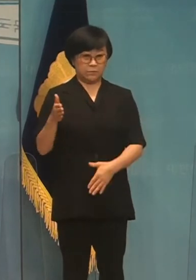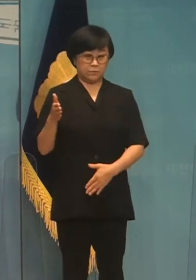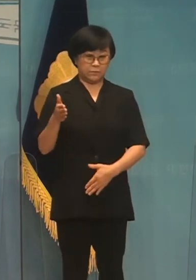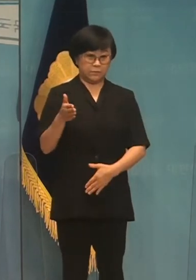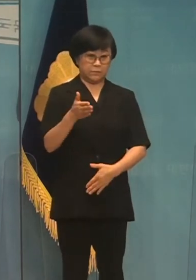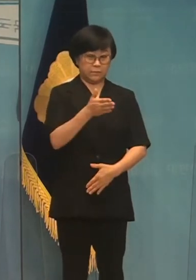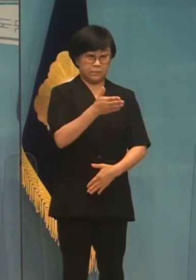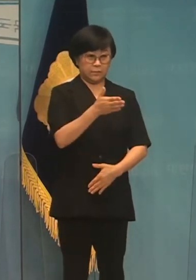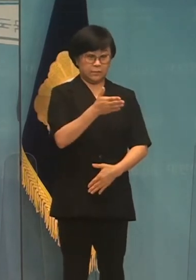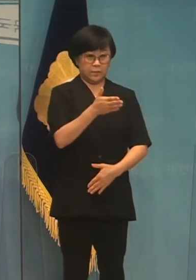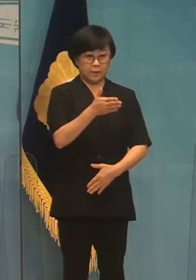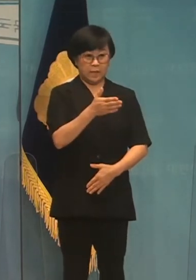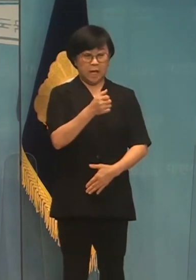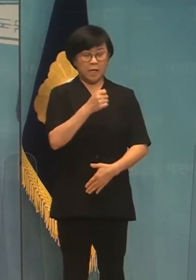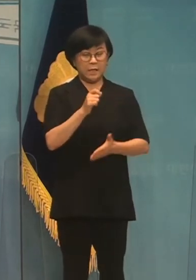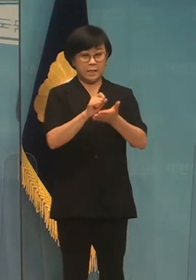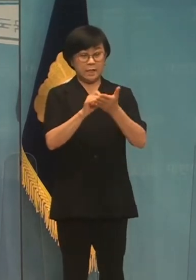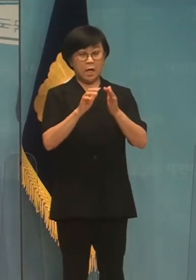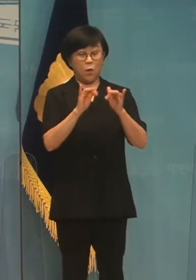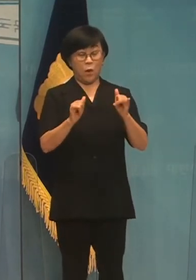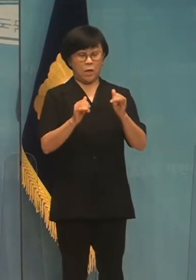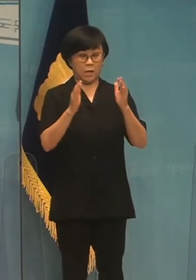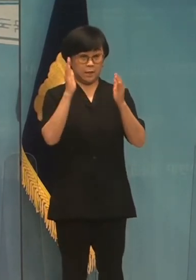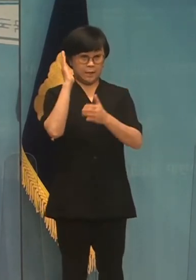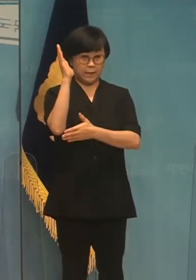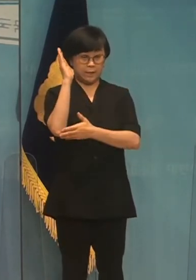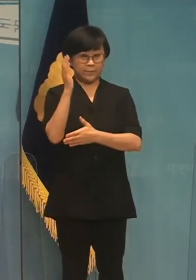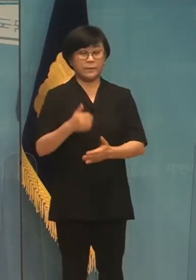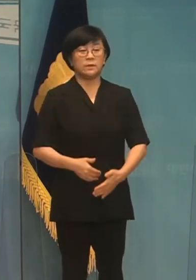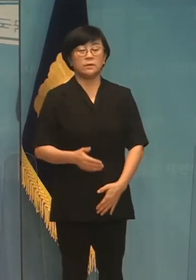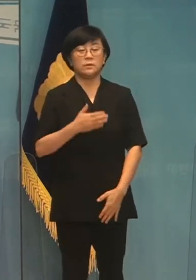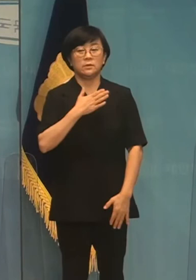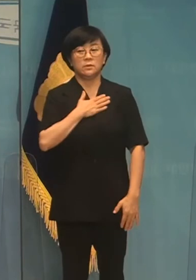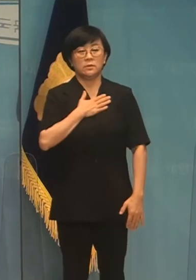지금부터 제가 기자회견을 하겠습니다. 저는